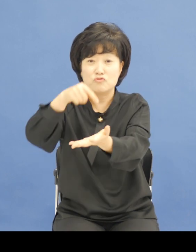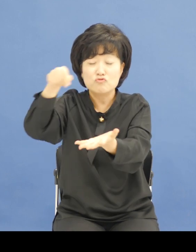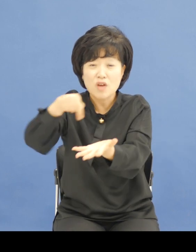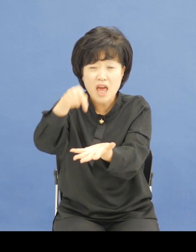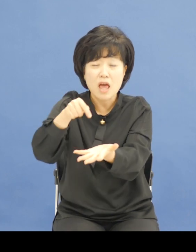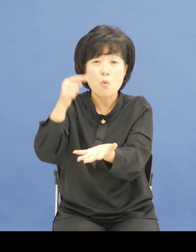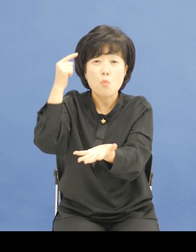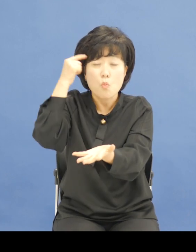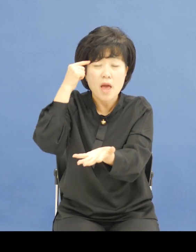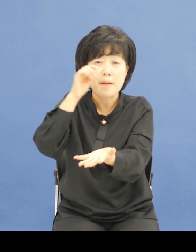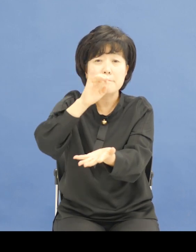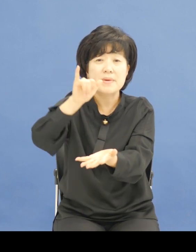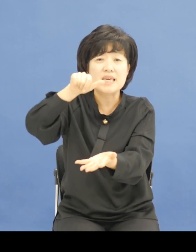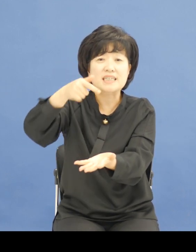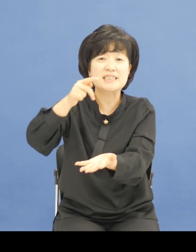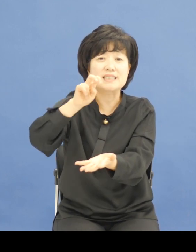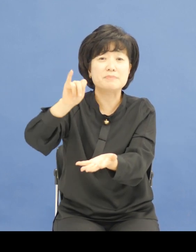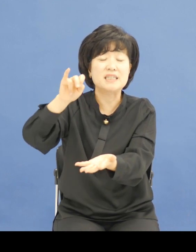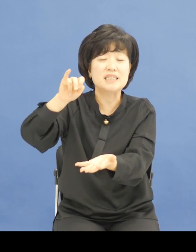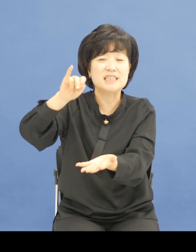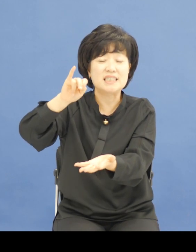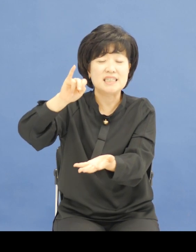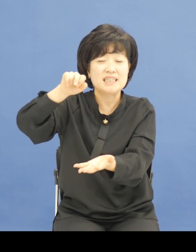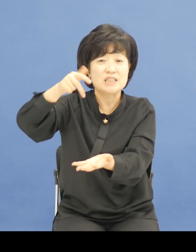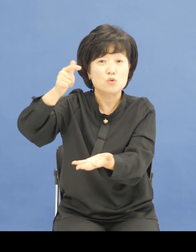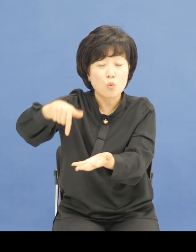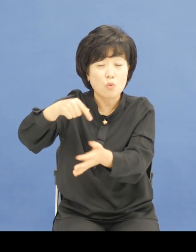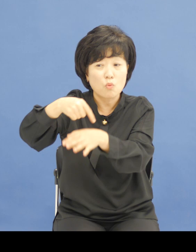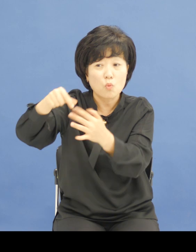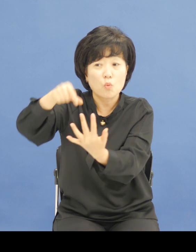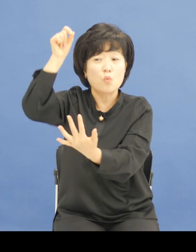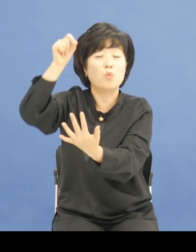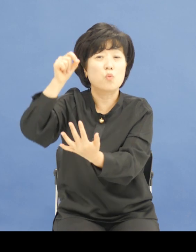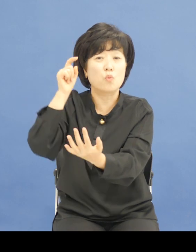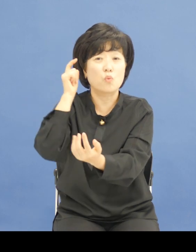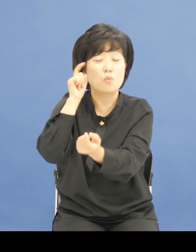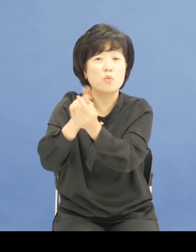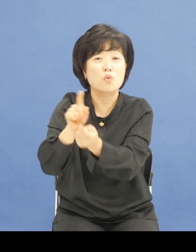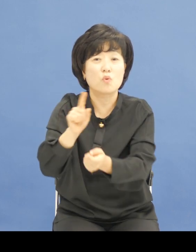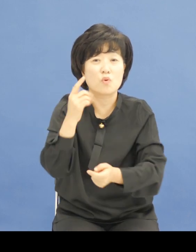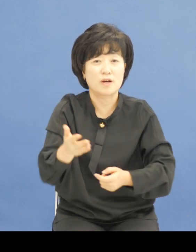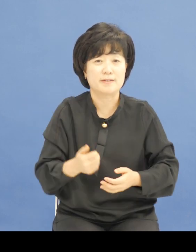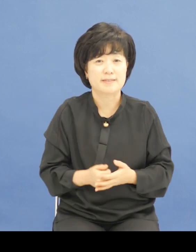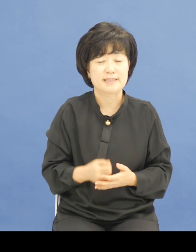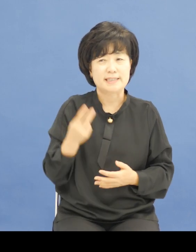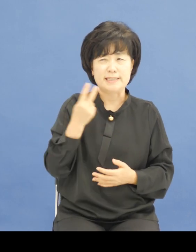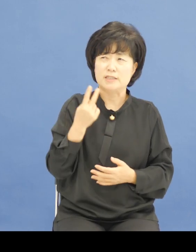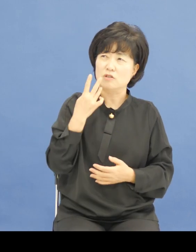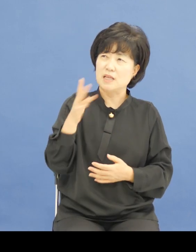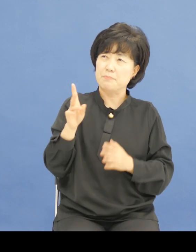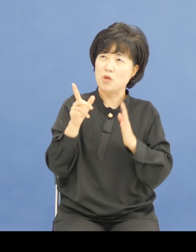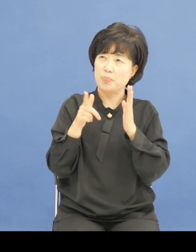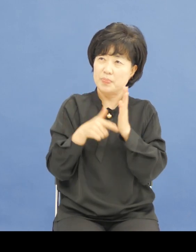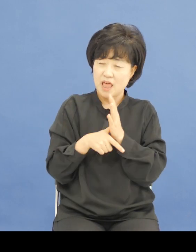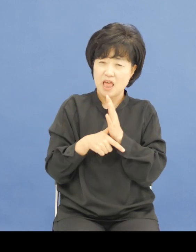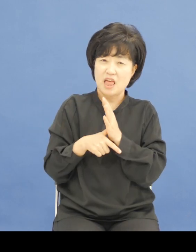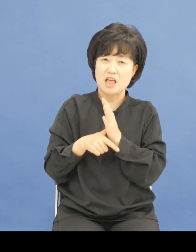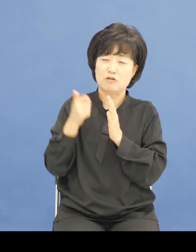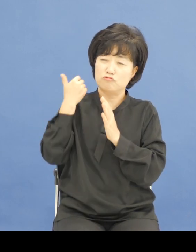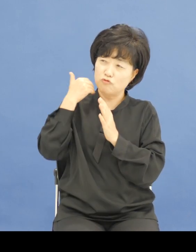2010년도에 네. 대표 선교사님이 저보고 피그미 마을에 가서 피그미 마을에 세미나를 좀 해주라 약속을